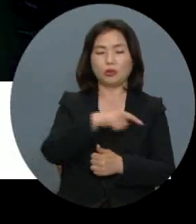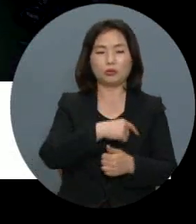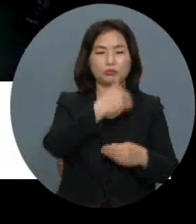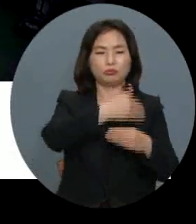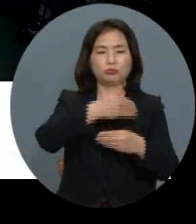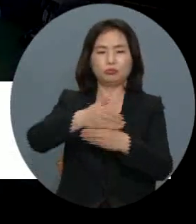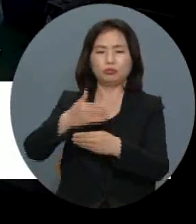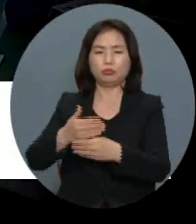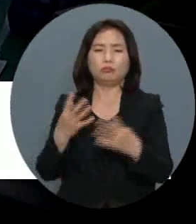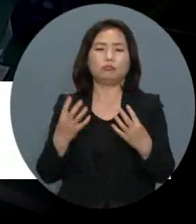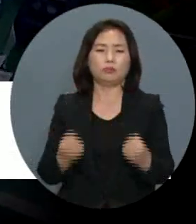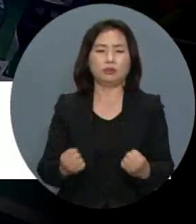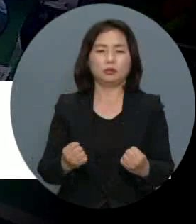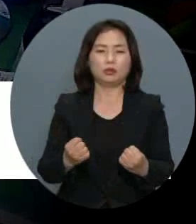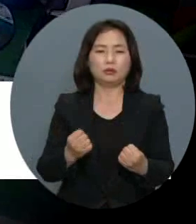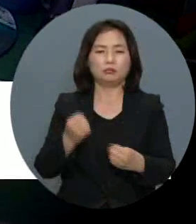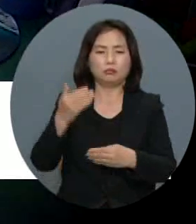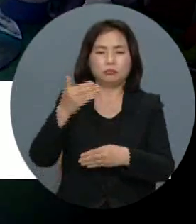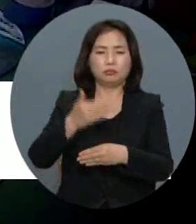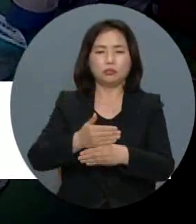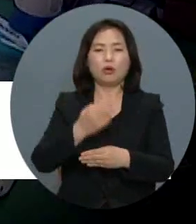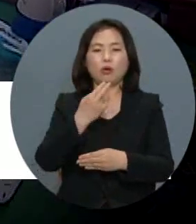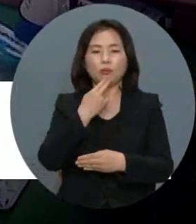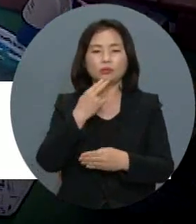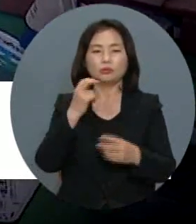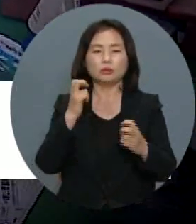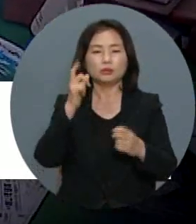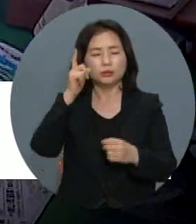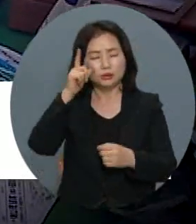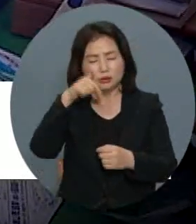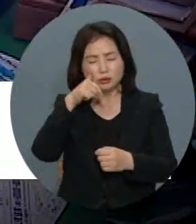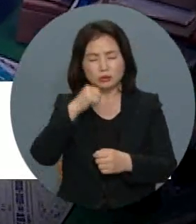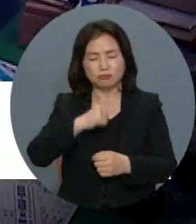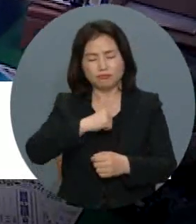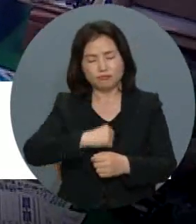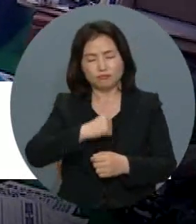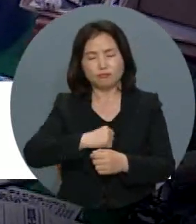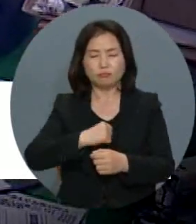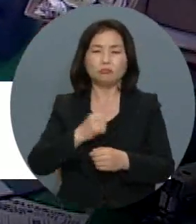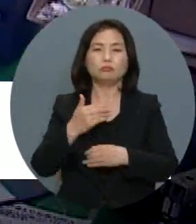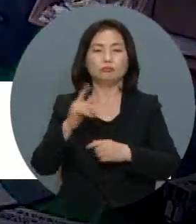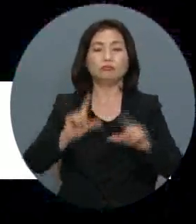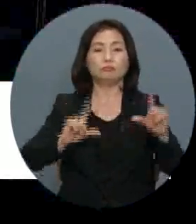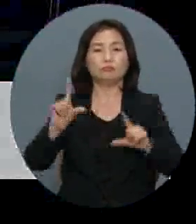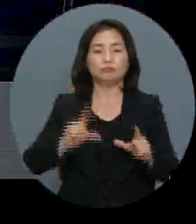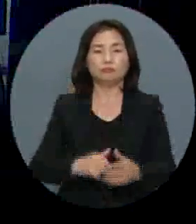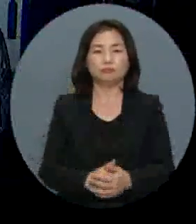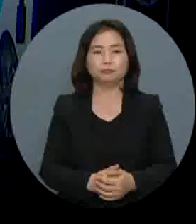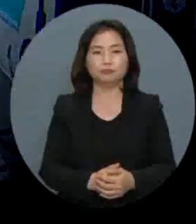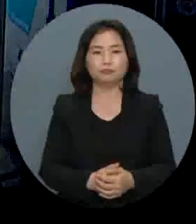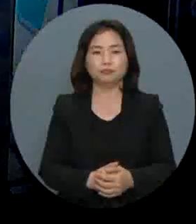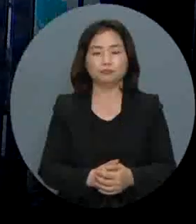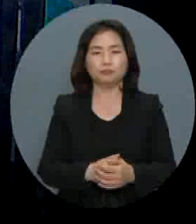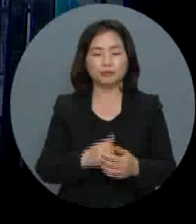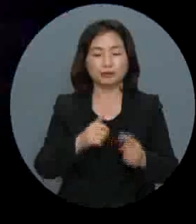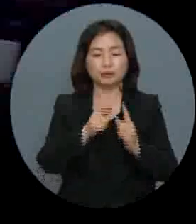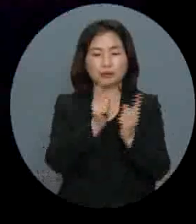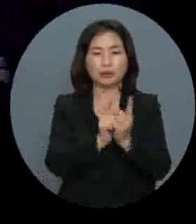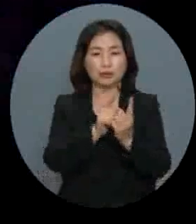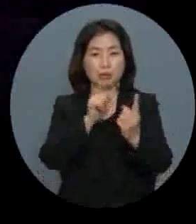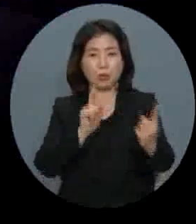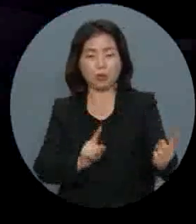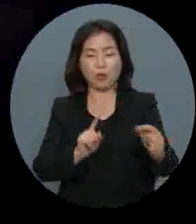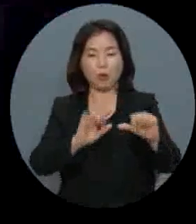업체들도 좀 있는 편이고 문을 안 닫는 업체들도 지금 어쩔 수 없이 버티는 그런 현재 실정입니다. 사회적